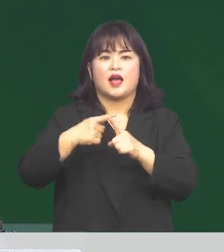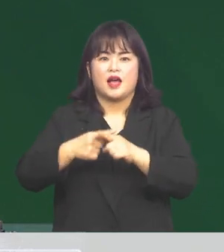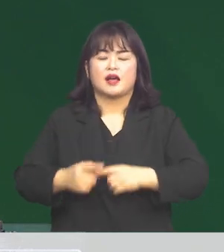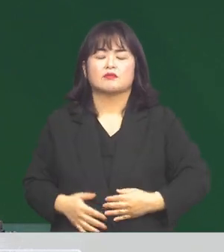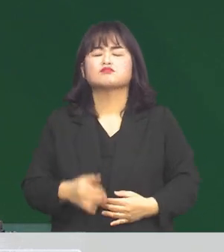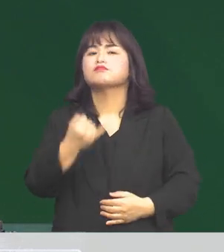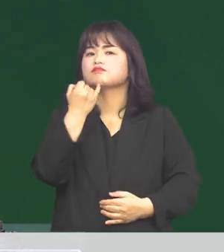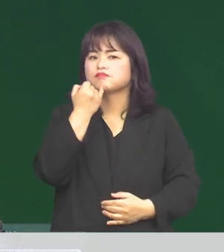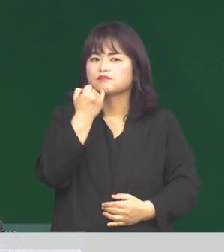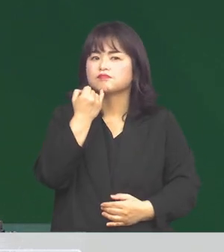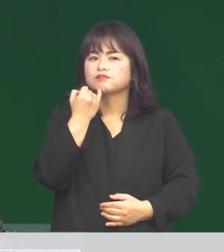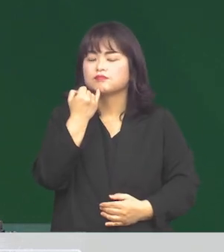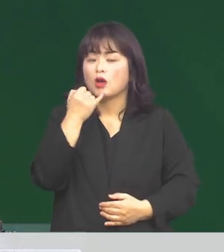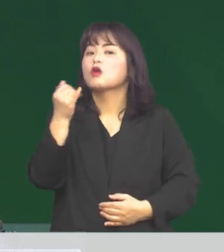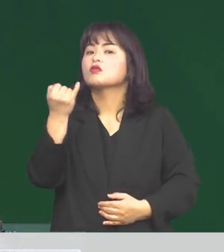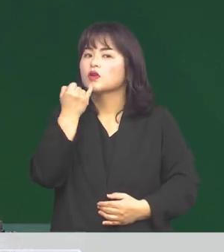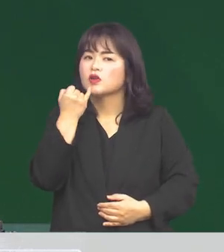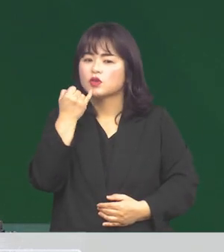같습니다. 괜찮아?